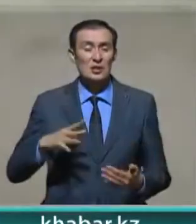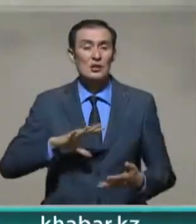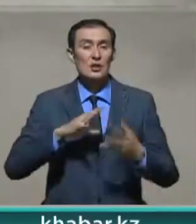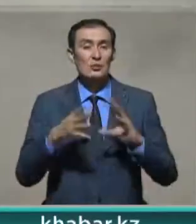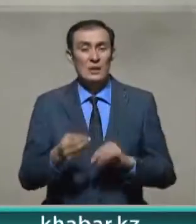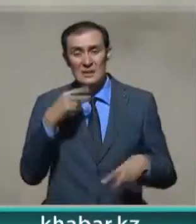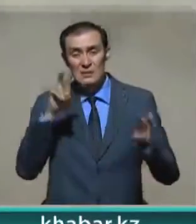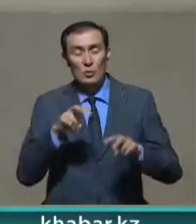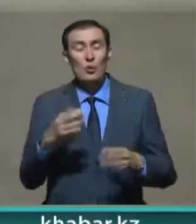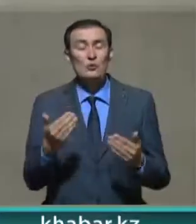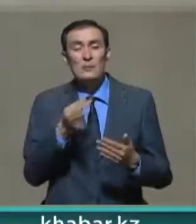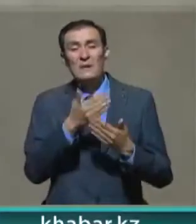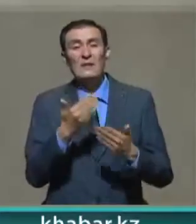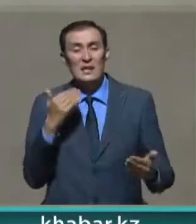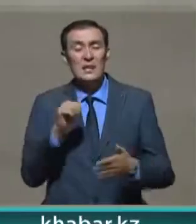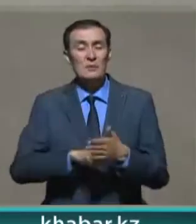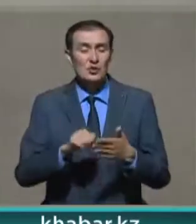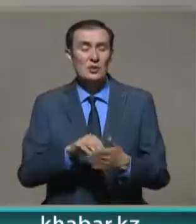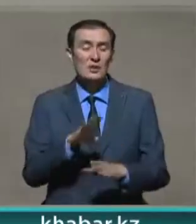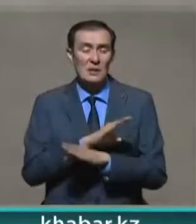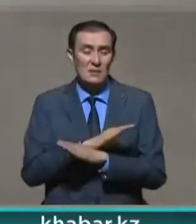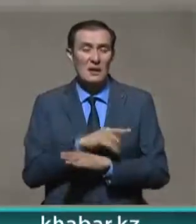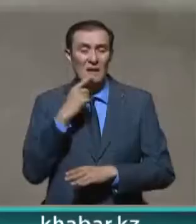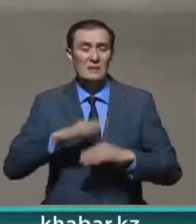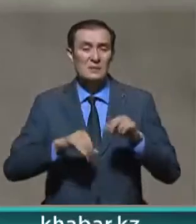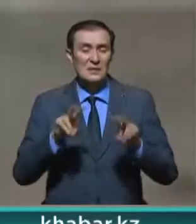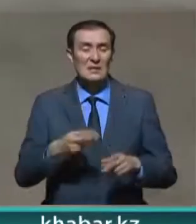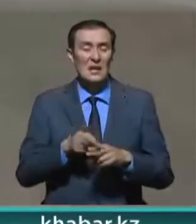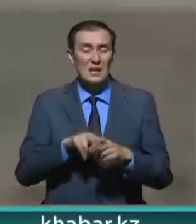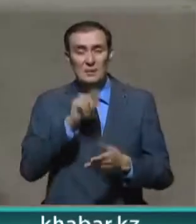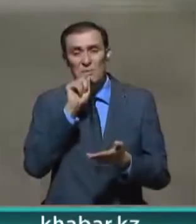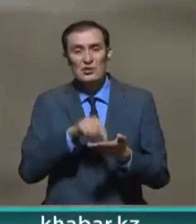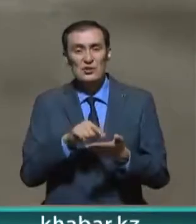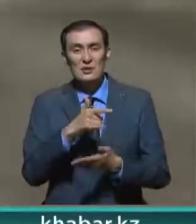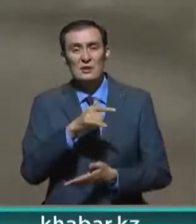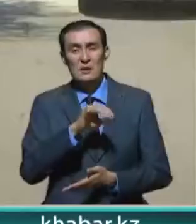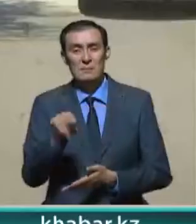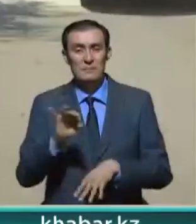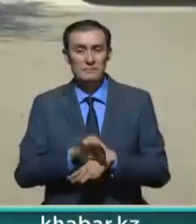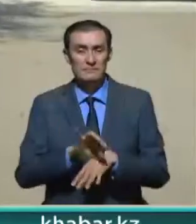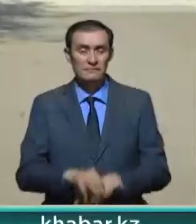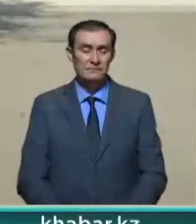результаты исследований но уже предварительной причиной гибели специалисты назвали птичьей грипп